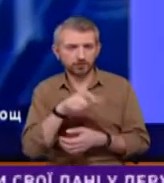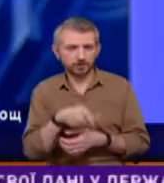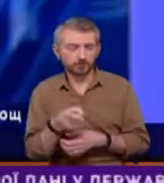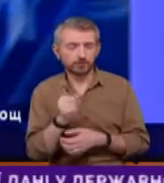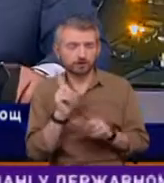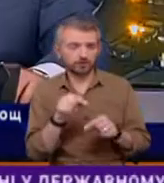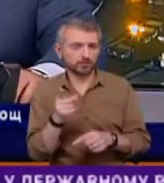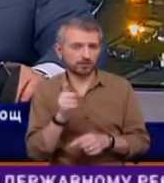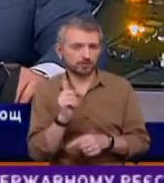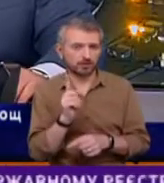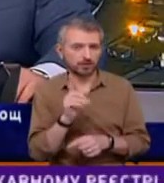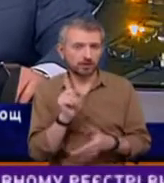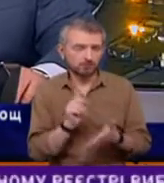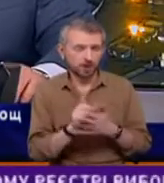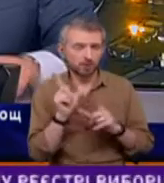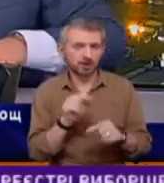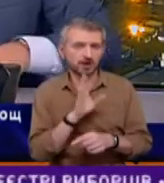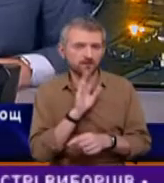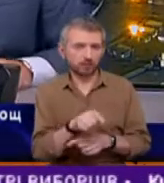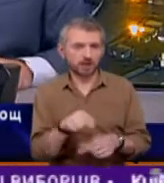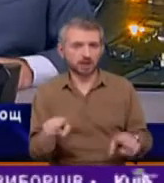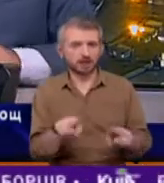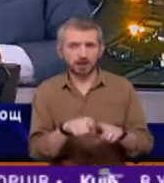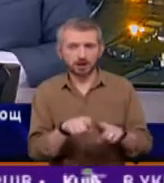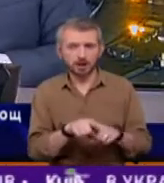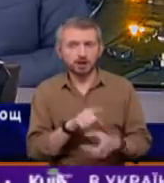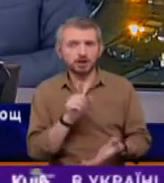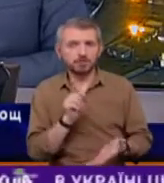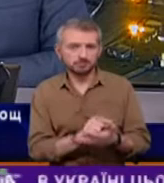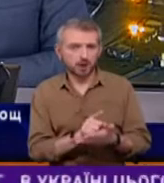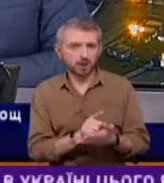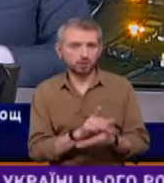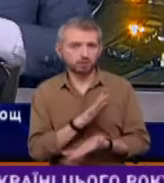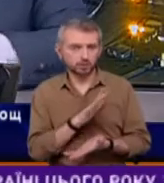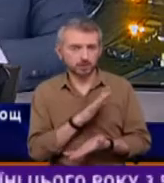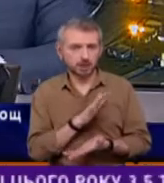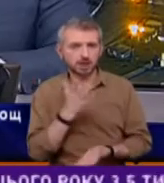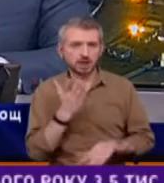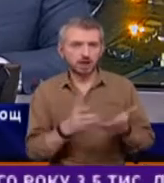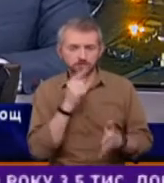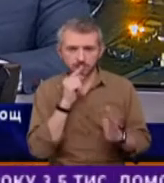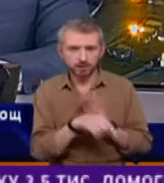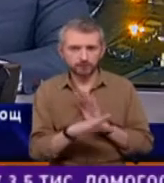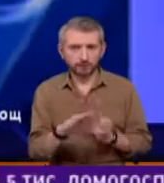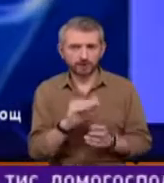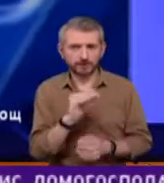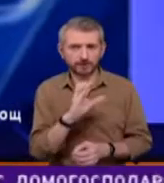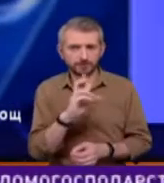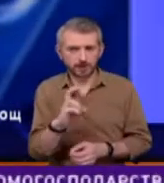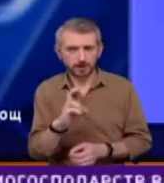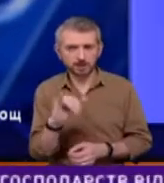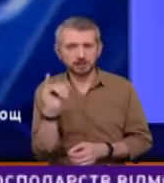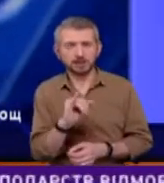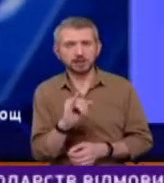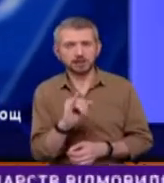їдуть вони. Мають їхати вони. Ну, так, в принципі, воно і мало бути, якби не втрутилось ФСБ.